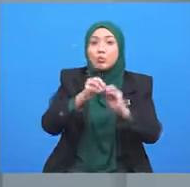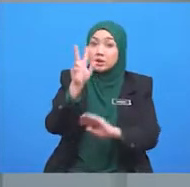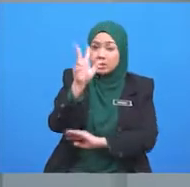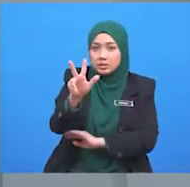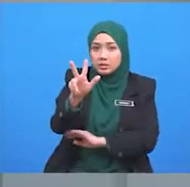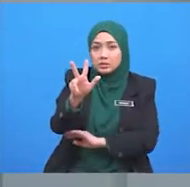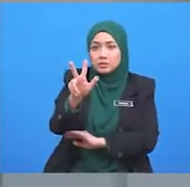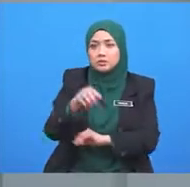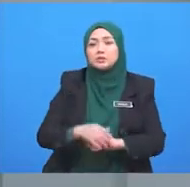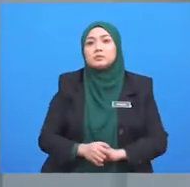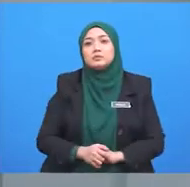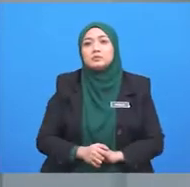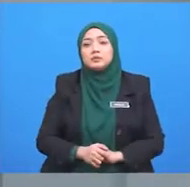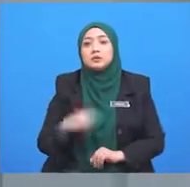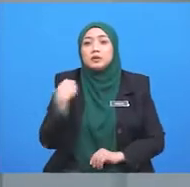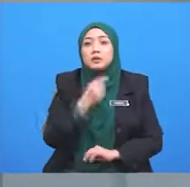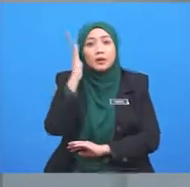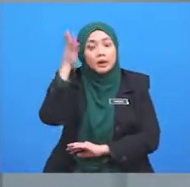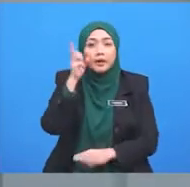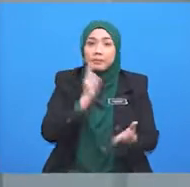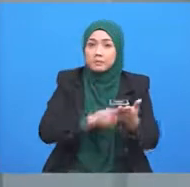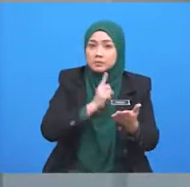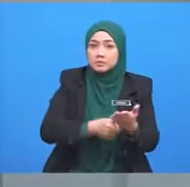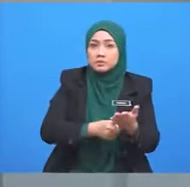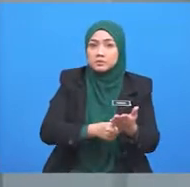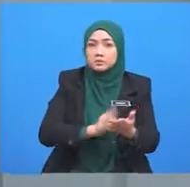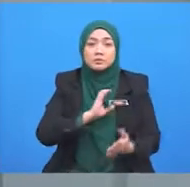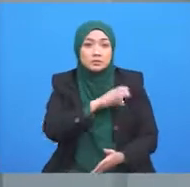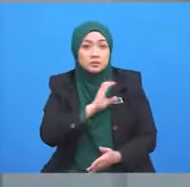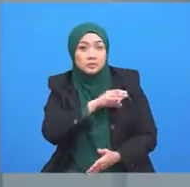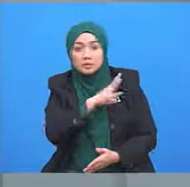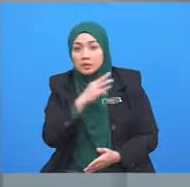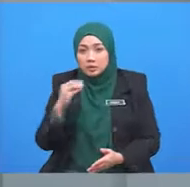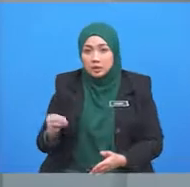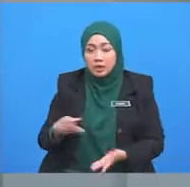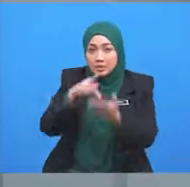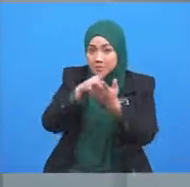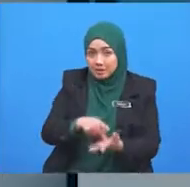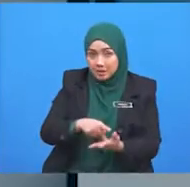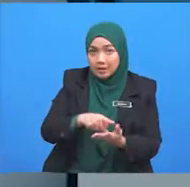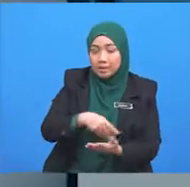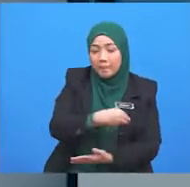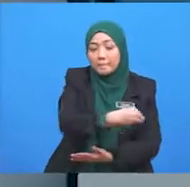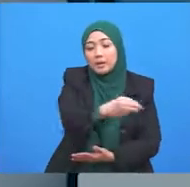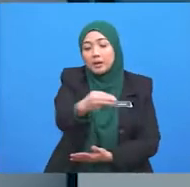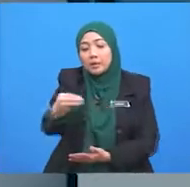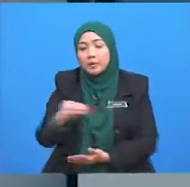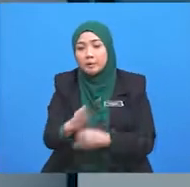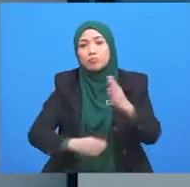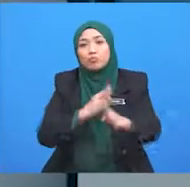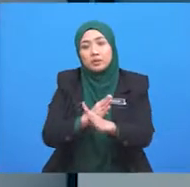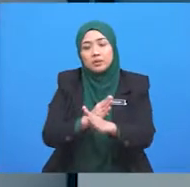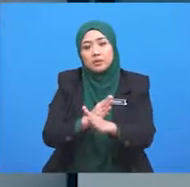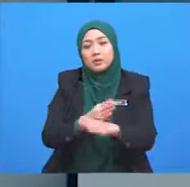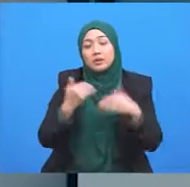iaitu kita akan membincangkan ciri dan kesan peredaran bumi. Sekarang,